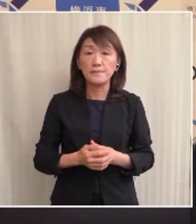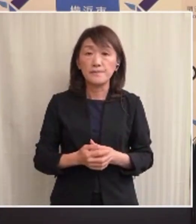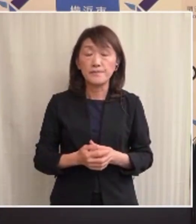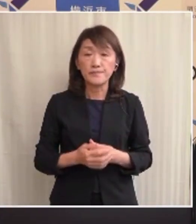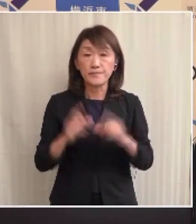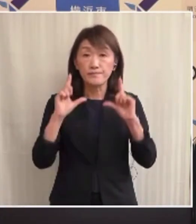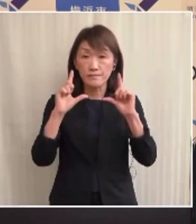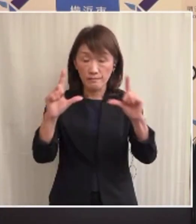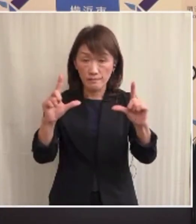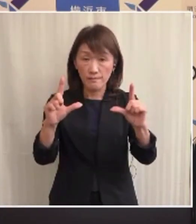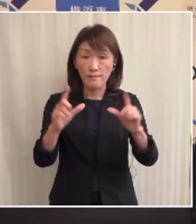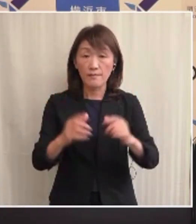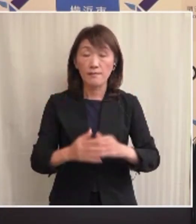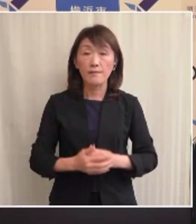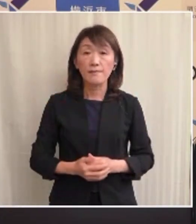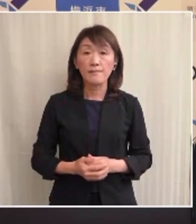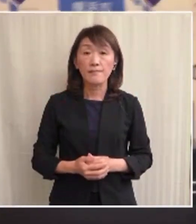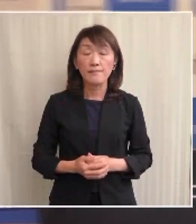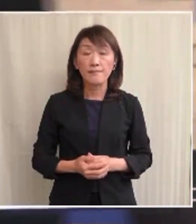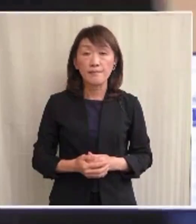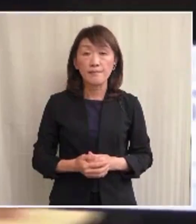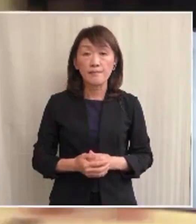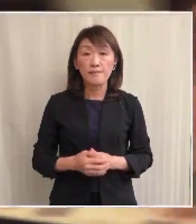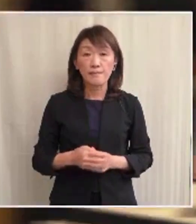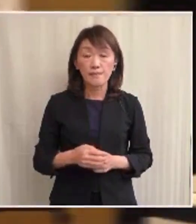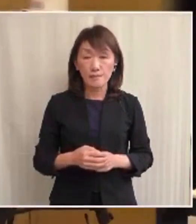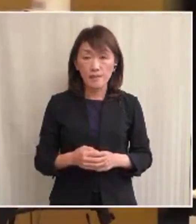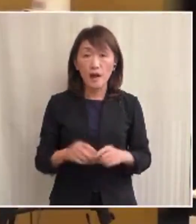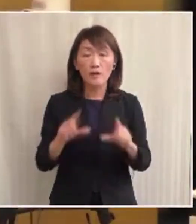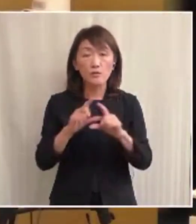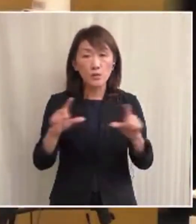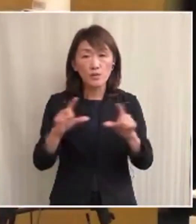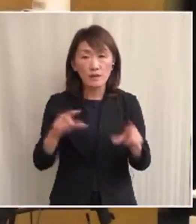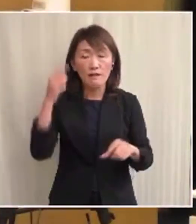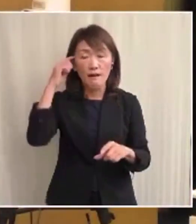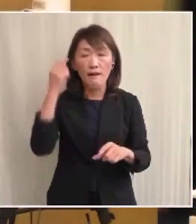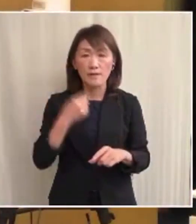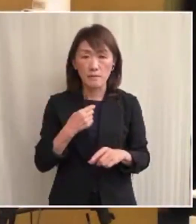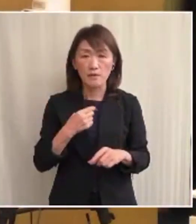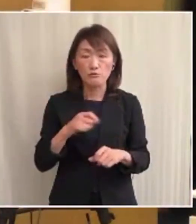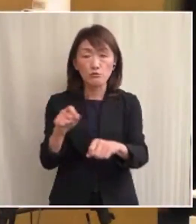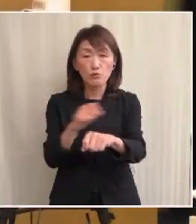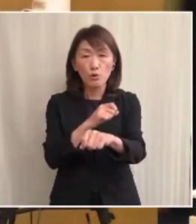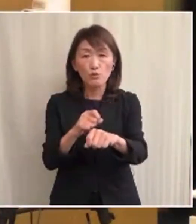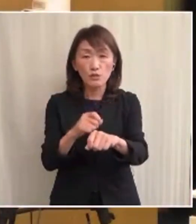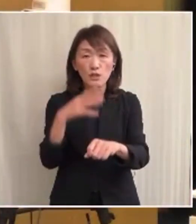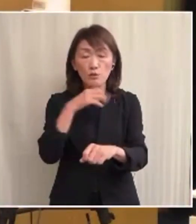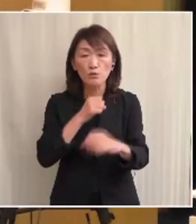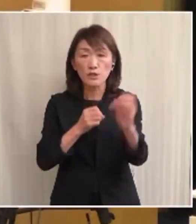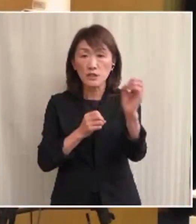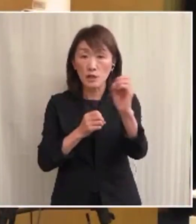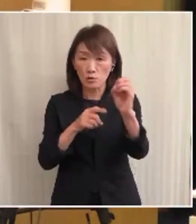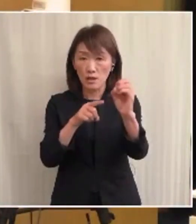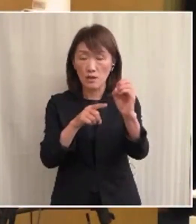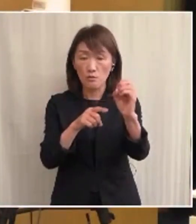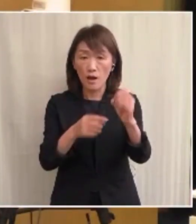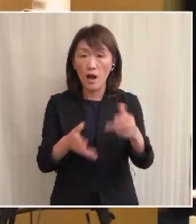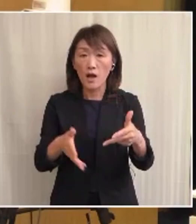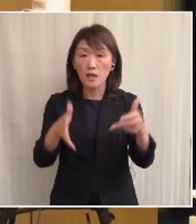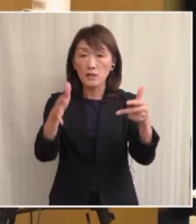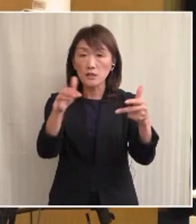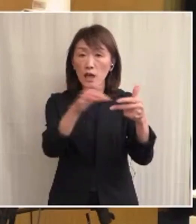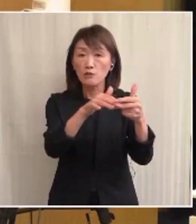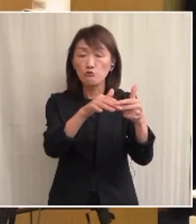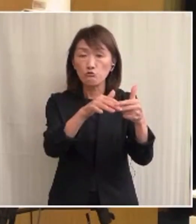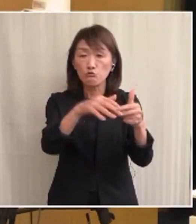か。 はい、保育局の斉藤です。そういったことは当然ございます。で特に0歳の預かりになりますと、施設ごとに